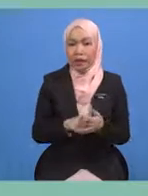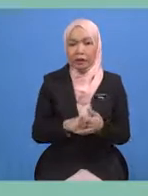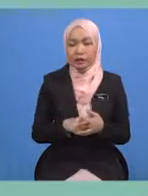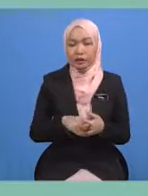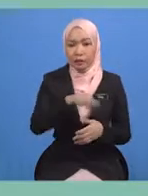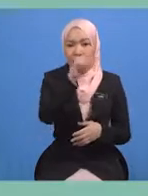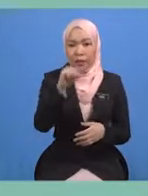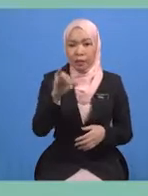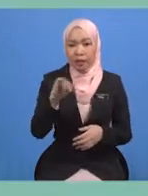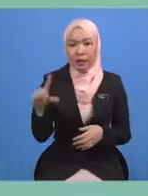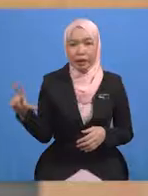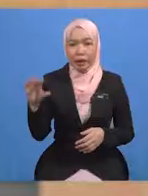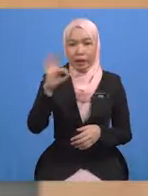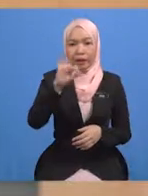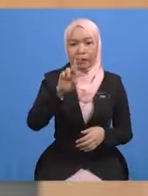panjang gelombang.